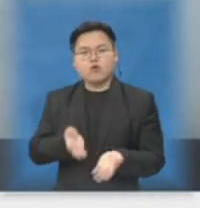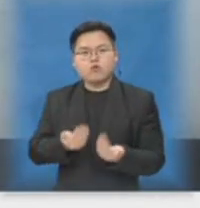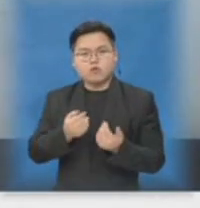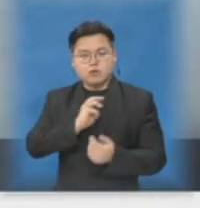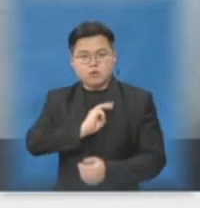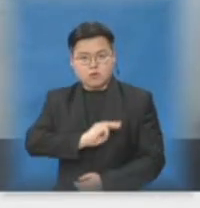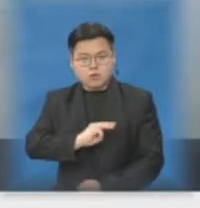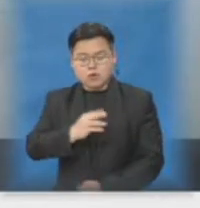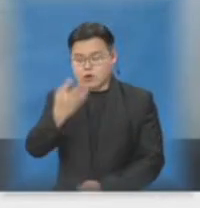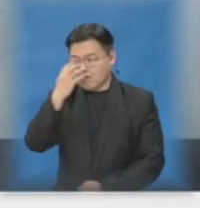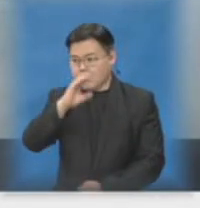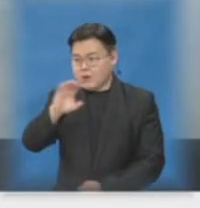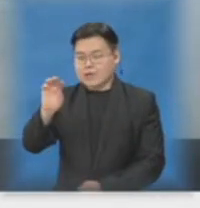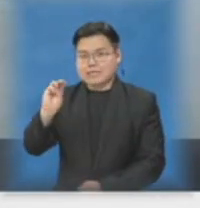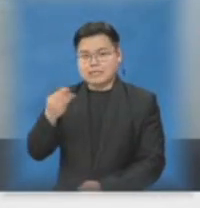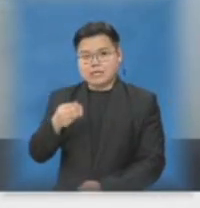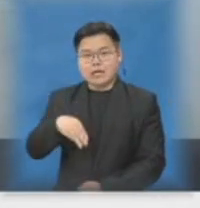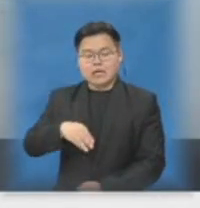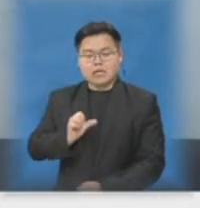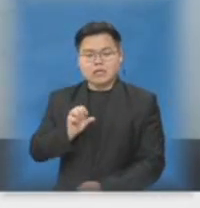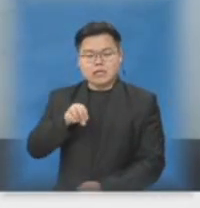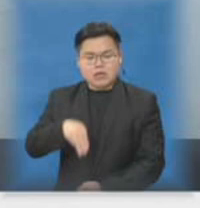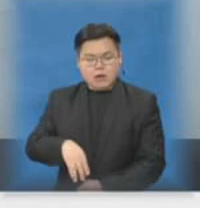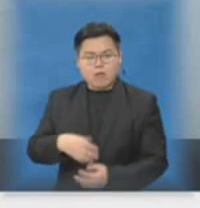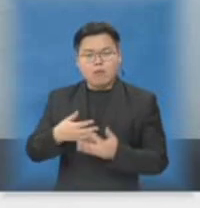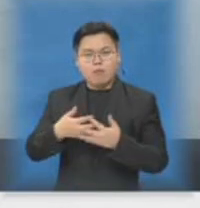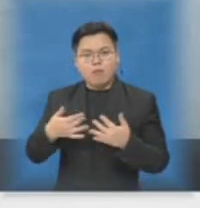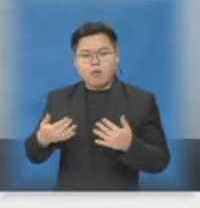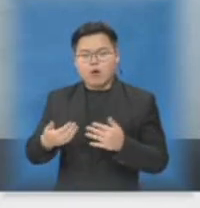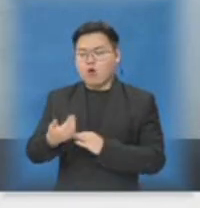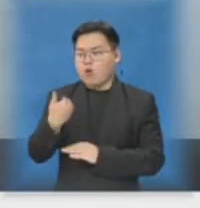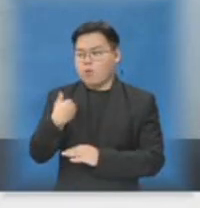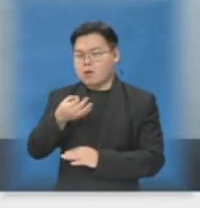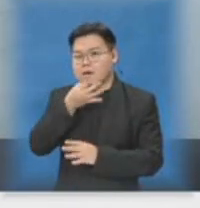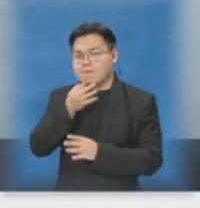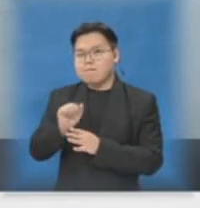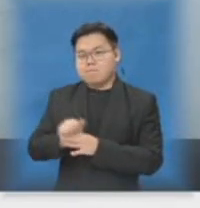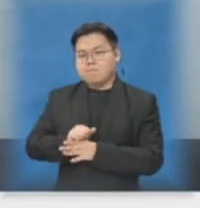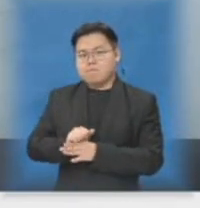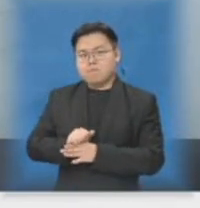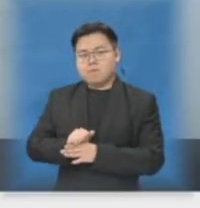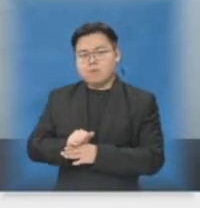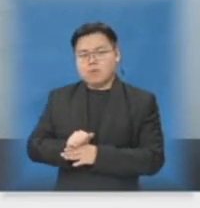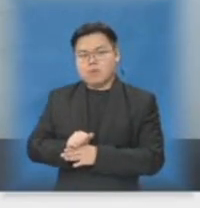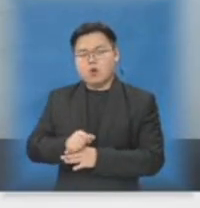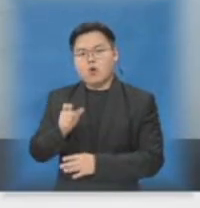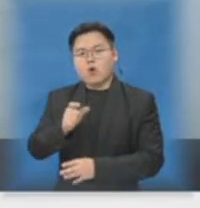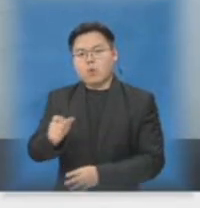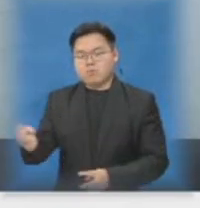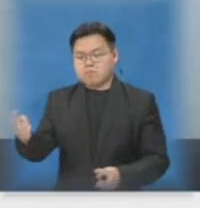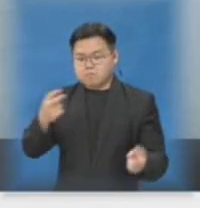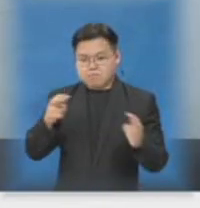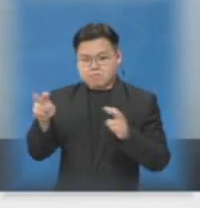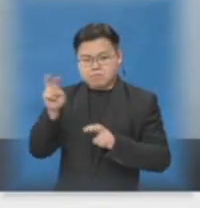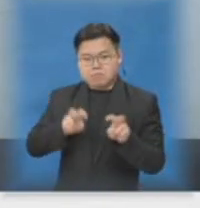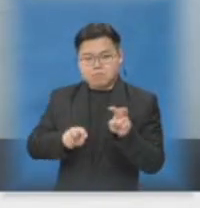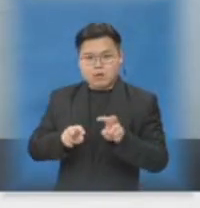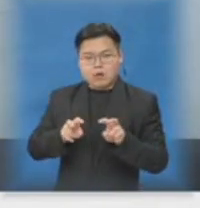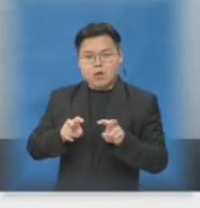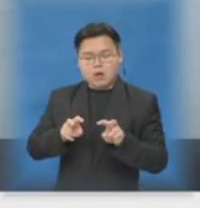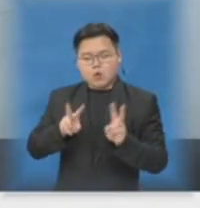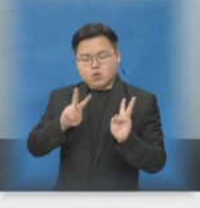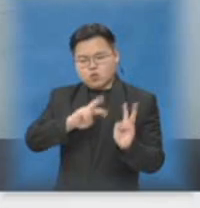утгаараа төрийн албаны шалгалтын тест одоо бүх материалуудад урагшлаад бэлтгэгдсэн. Одоо иргэд түүнийг урчилж үзээ судлаад яг ямар